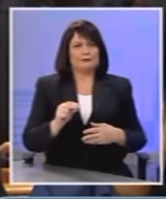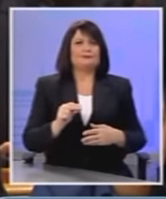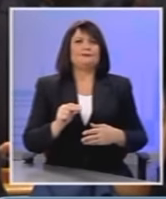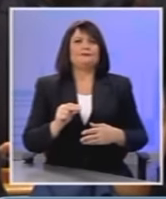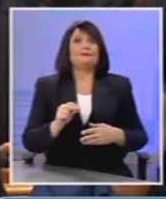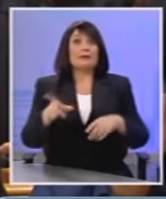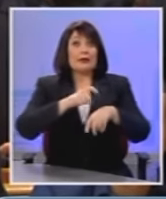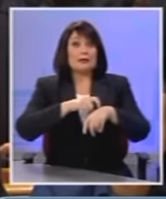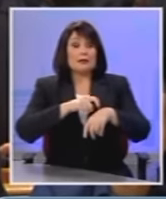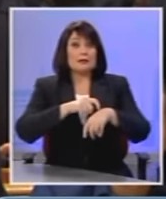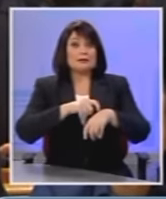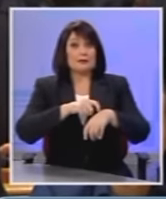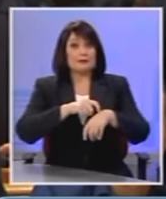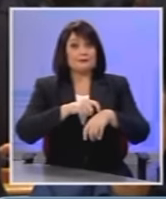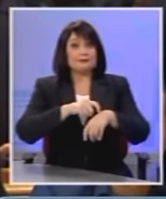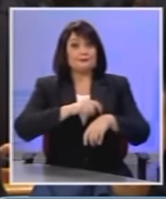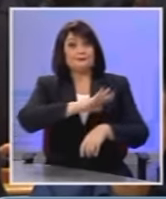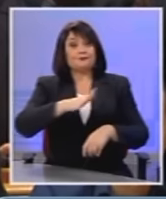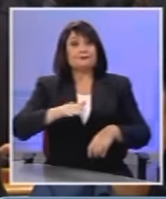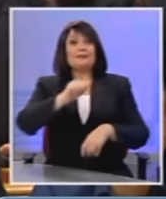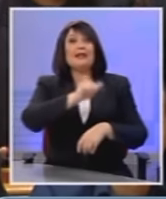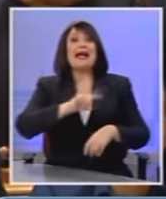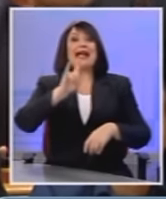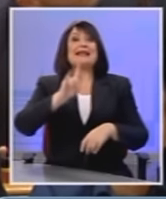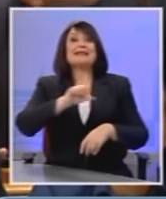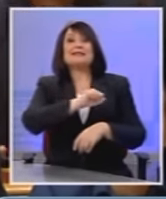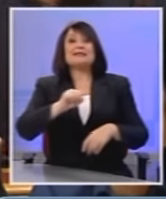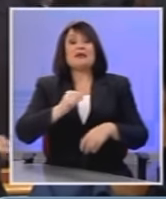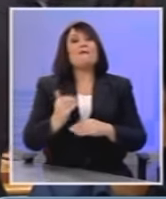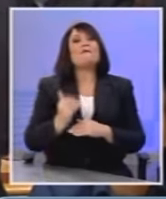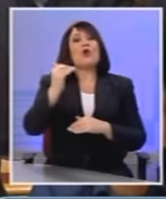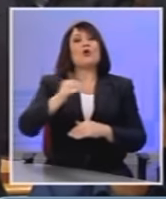Την ίδια ώρα βρίσκεται στον Άιστράτη, στο Βόρειο Αιγαίο,